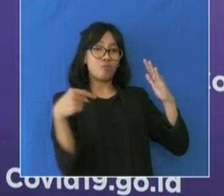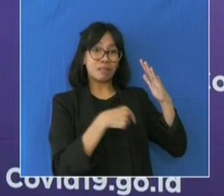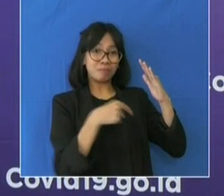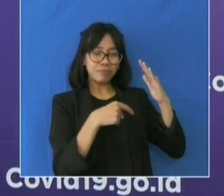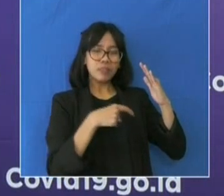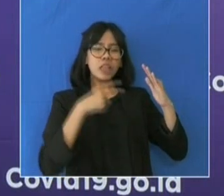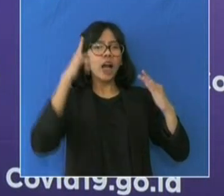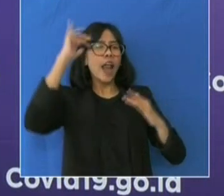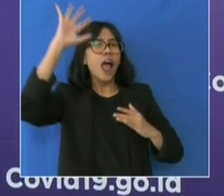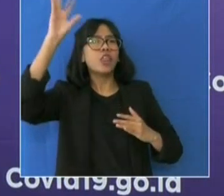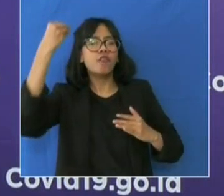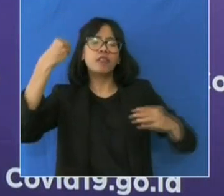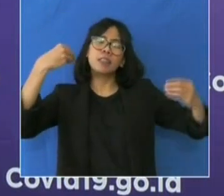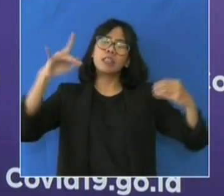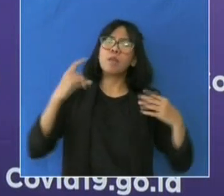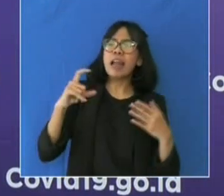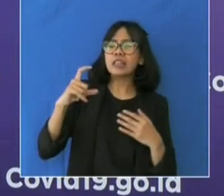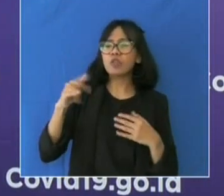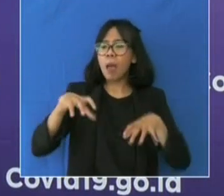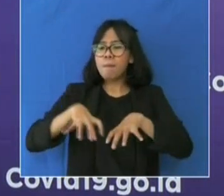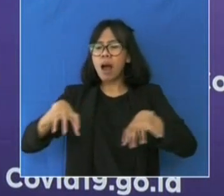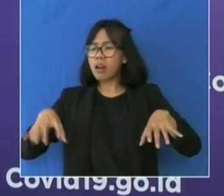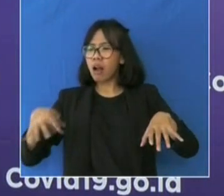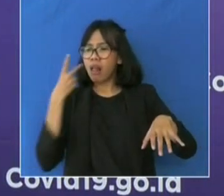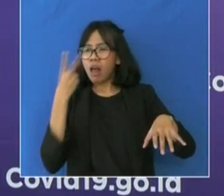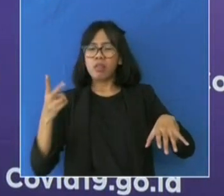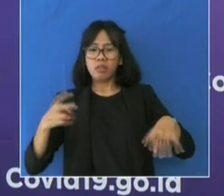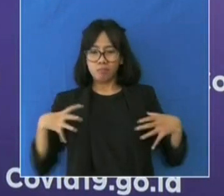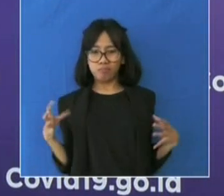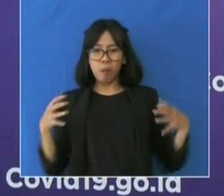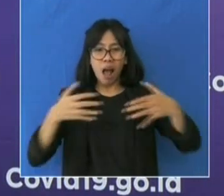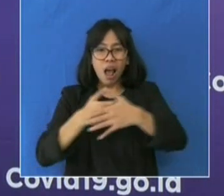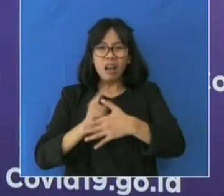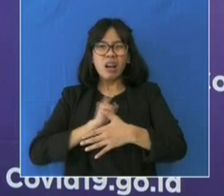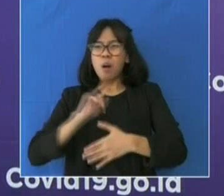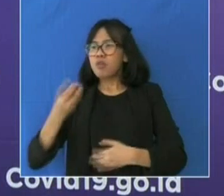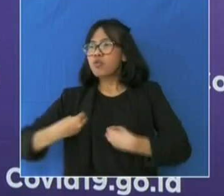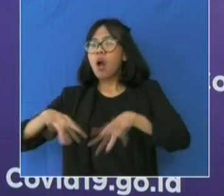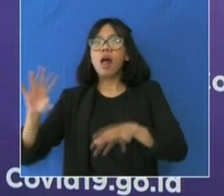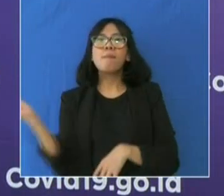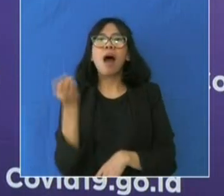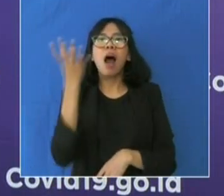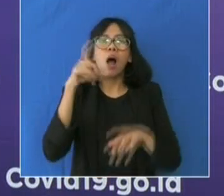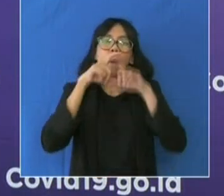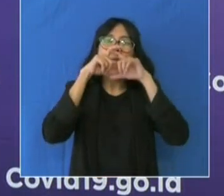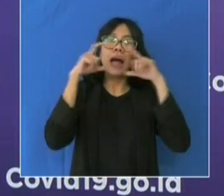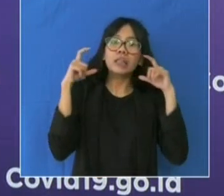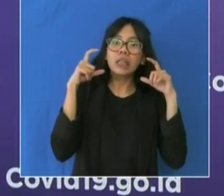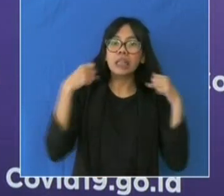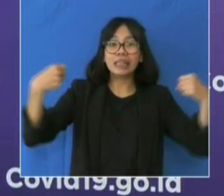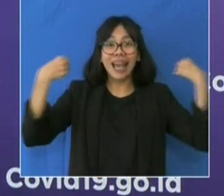berkreasi secara mandiri mengatasi kelangkaan barang dan mahalnya alat-alat perlindungan diri seperti masker